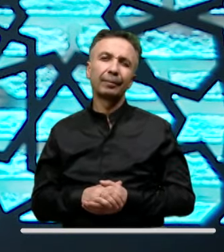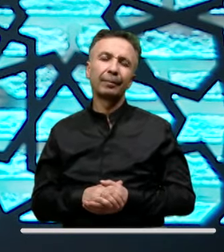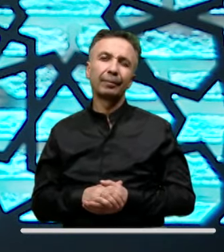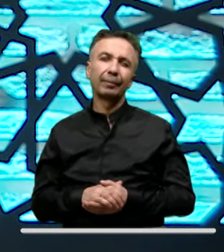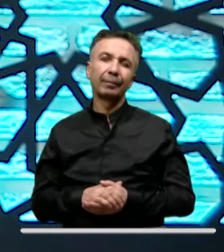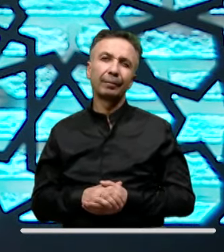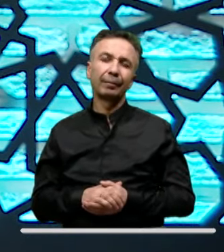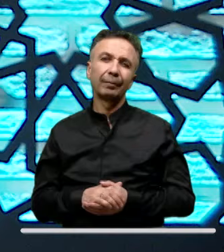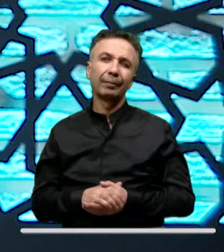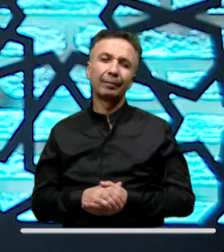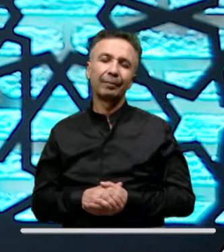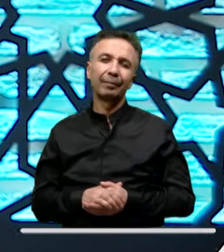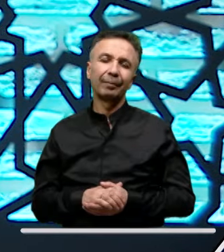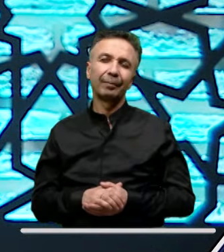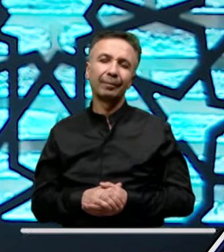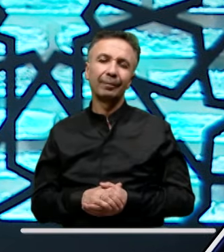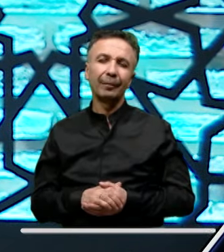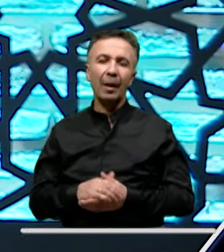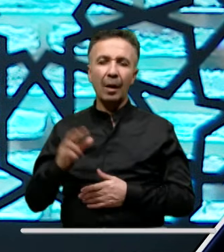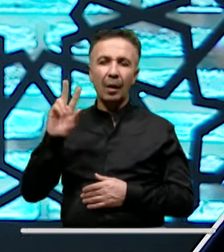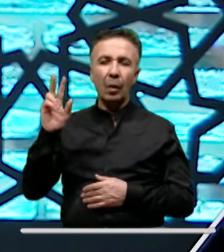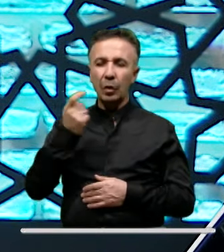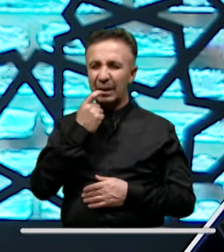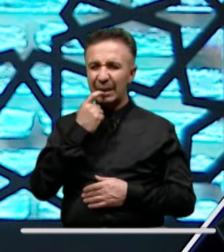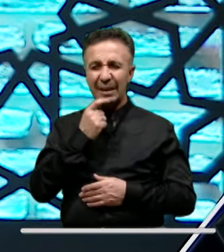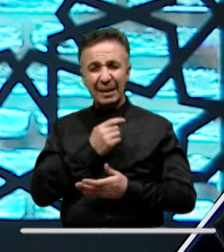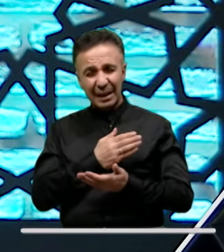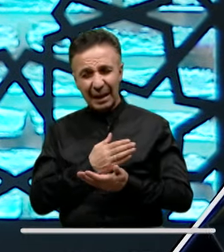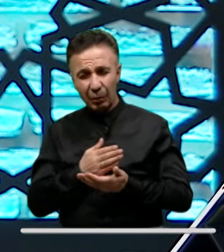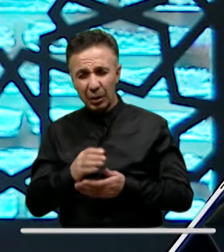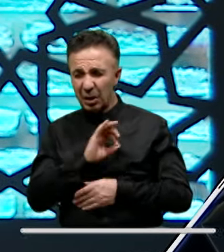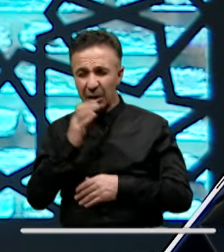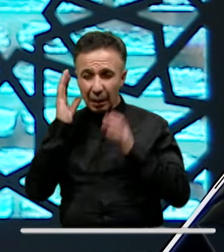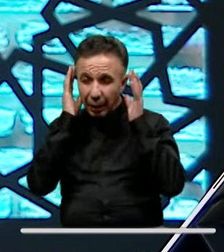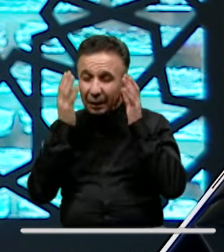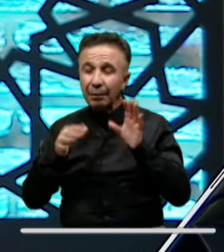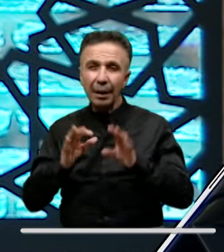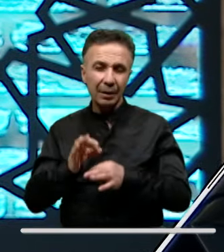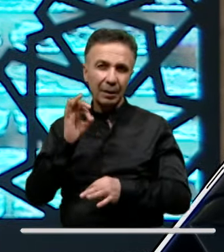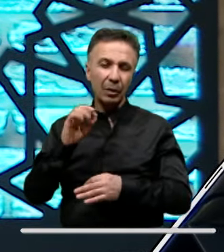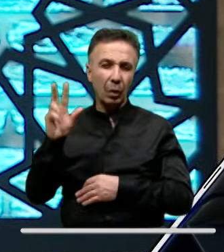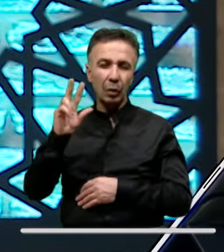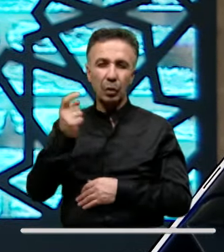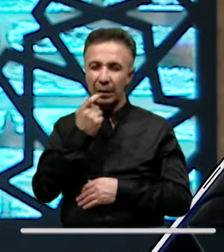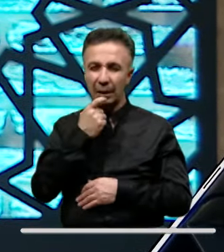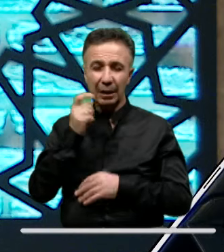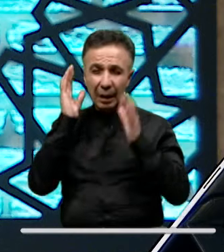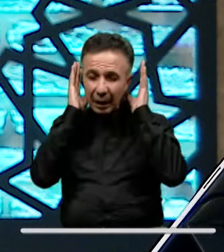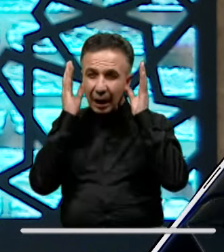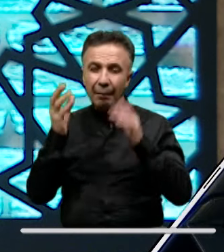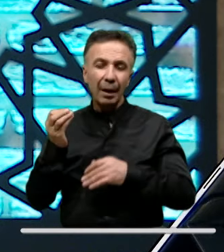ediyoruz. Hayırlı akşamlar. Şimdi 30 yıl boyunca hiç namaz kılmayan bir kimse bu 30 yıllık namaz